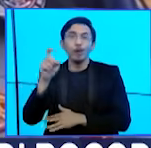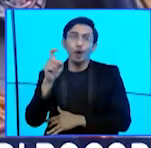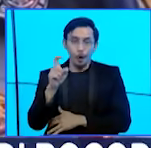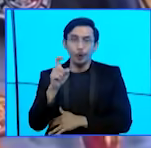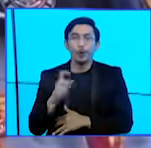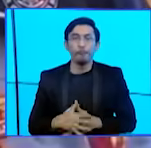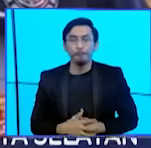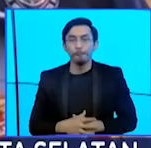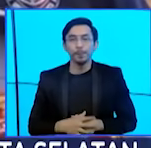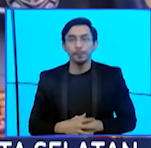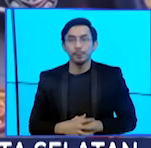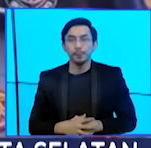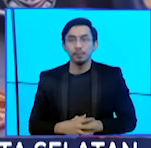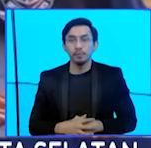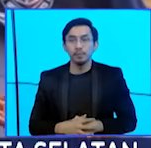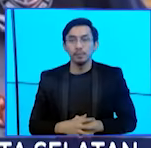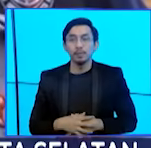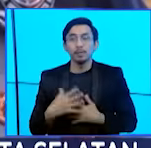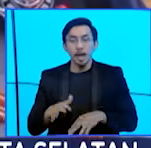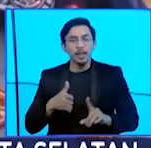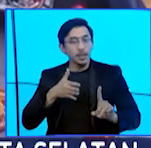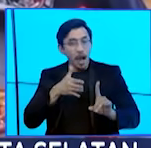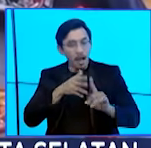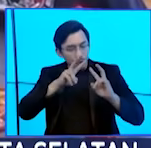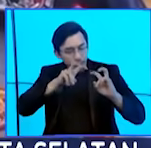setelah mengidentifikasi pelaku, kita melakukan